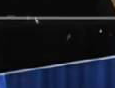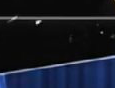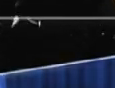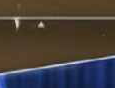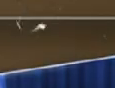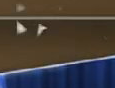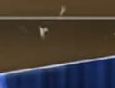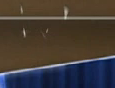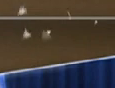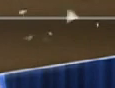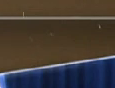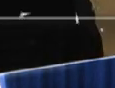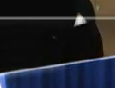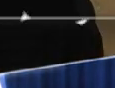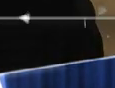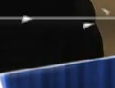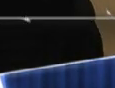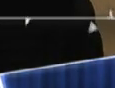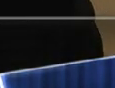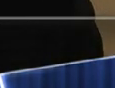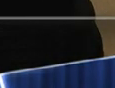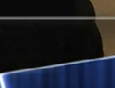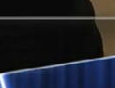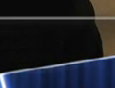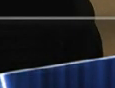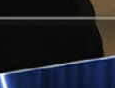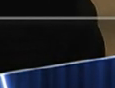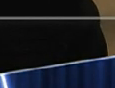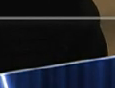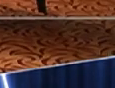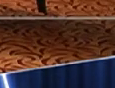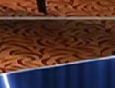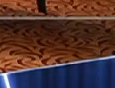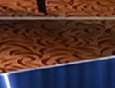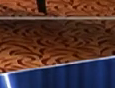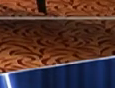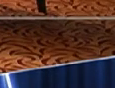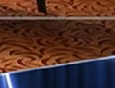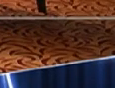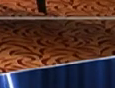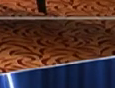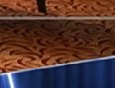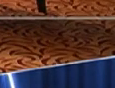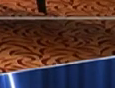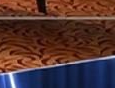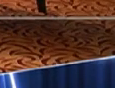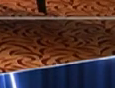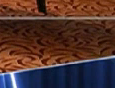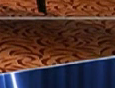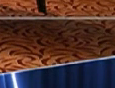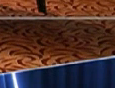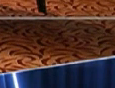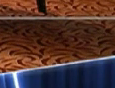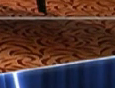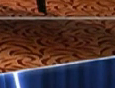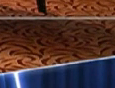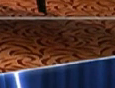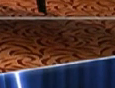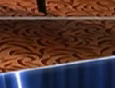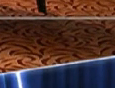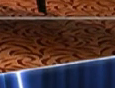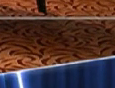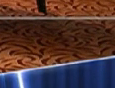juga kesihatan kita tak melalui recession bila ada recession ekonomi kita mengucup bila ekonomi